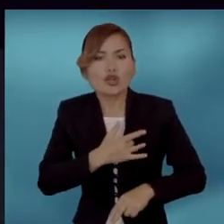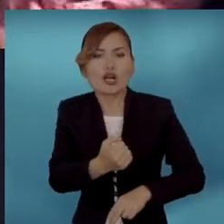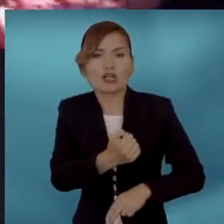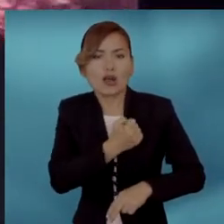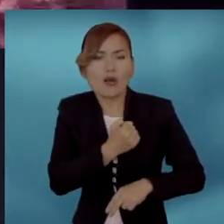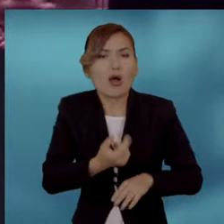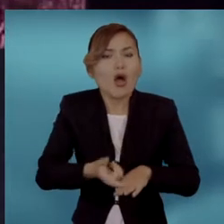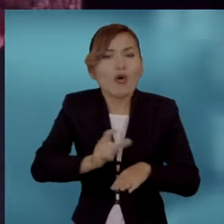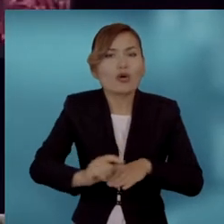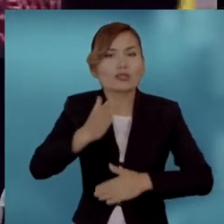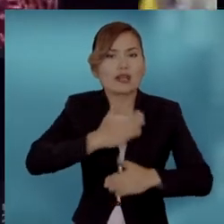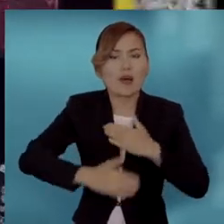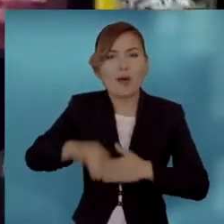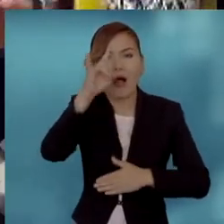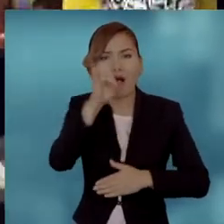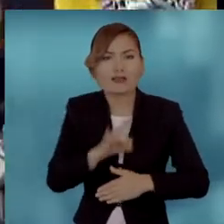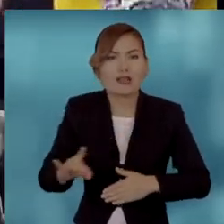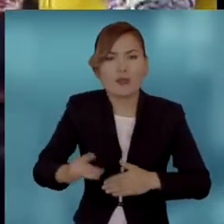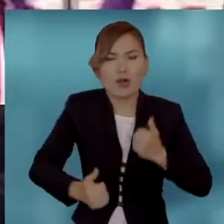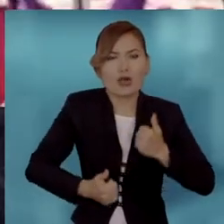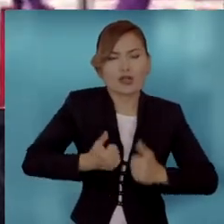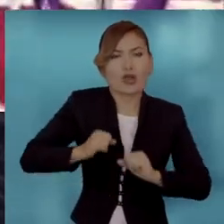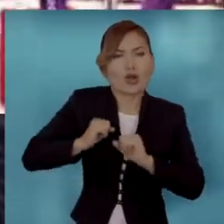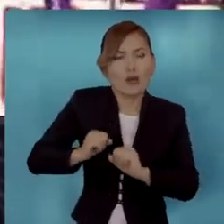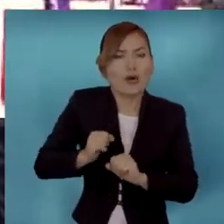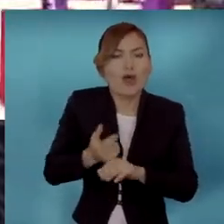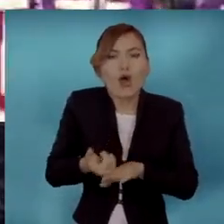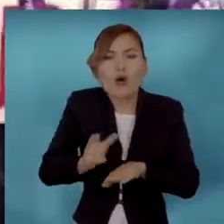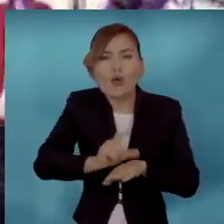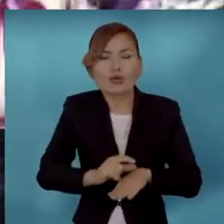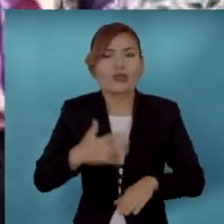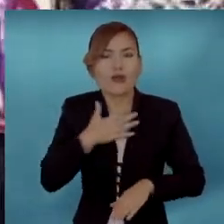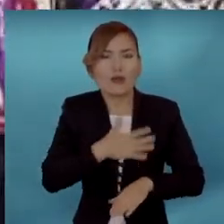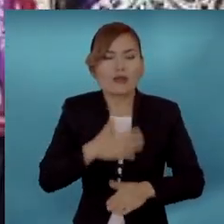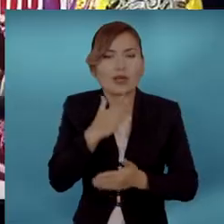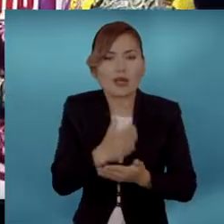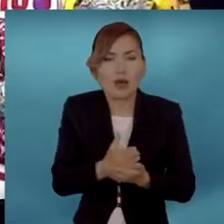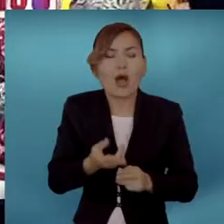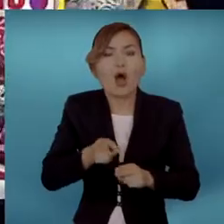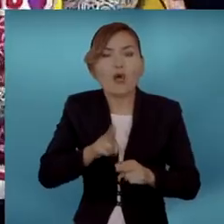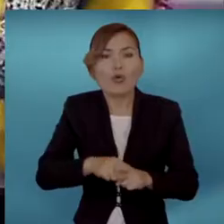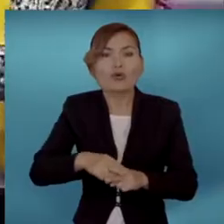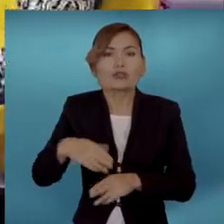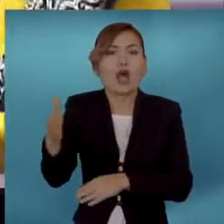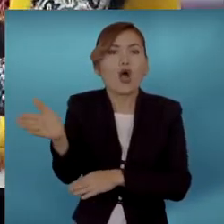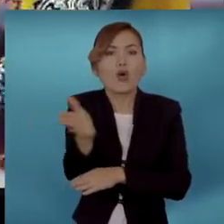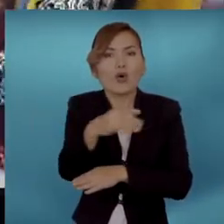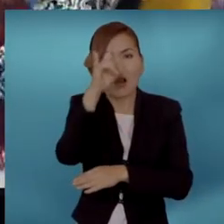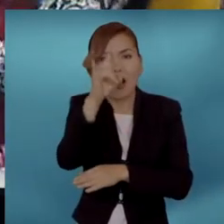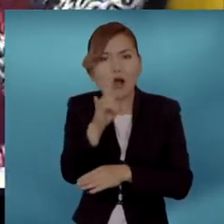бірге қобалжу сезімі кернейді. Туды көтеріп көрермендерге қарайсың, ал олар саған қошеметпен қол